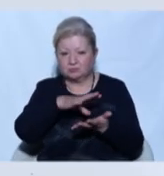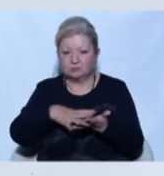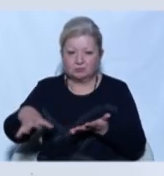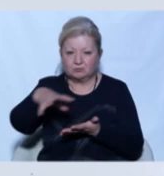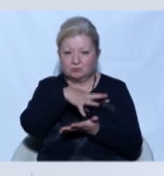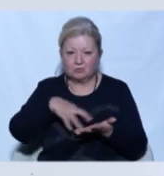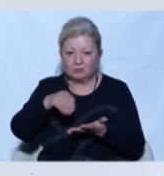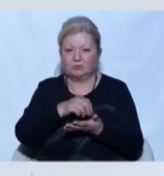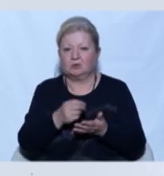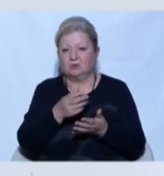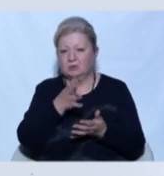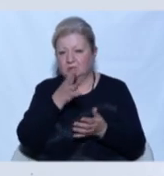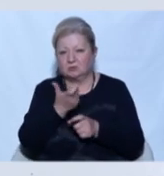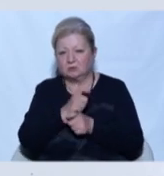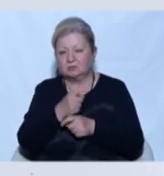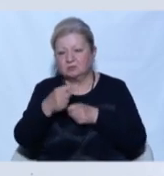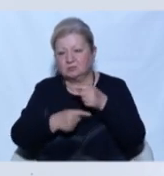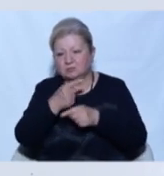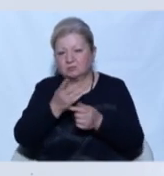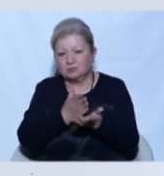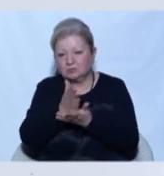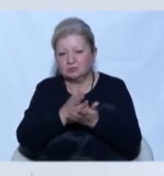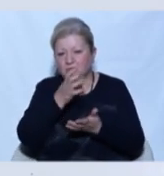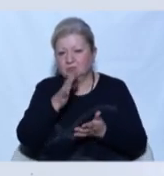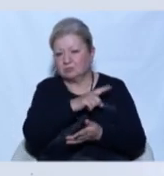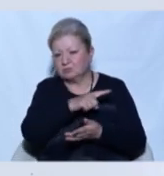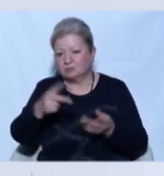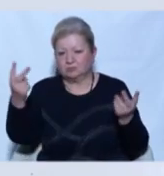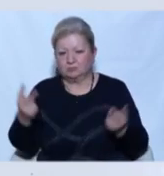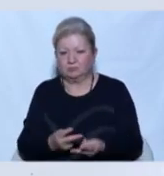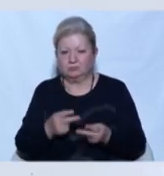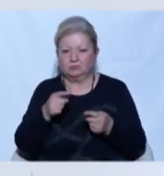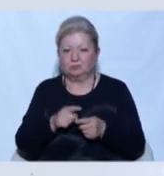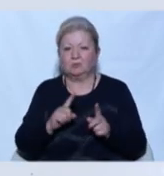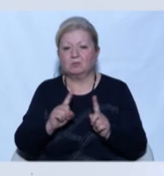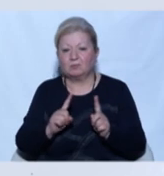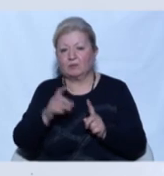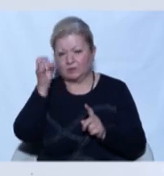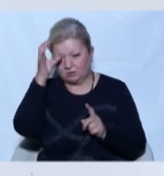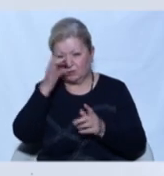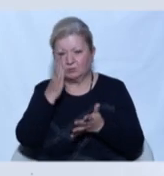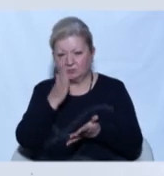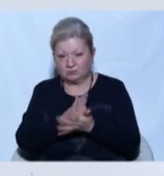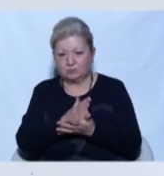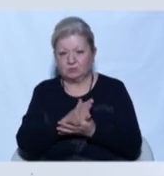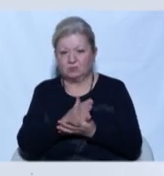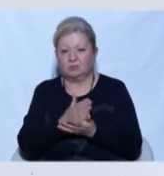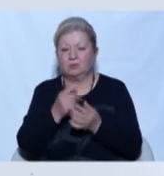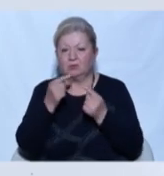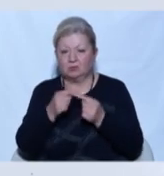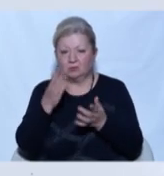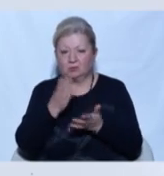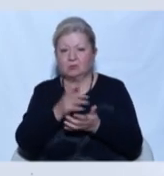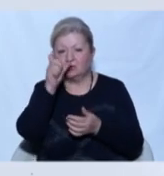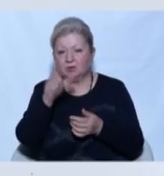ამას მრავალი საუკუნე და მრავალი წლები დასჭირდა. ერთი რამ კი ცნობილია და ერთი რამ კი ცხადია,